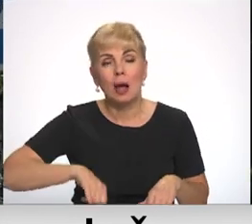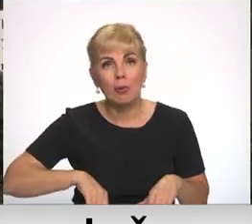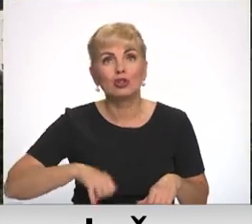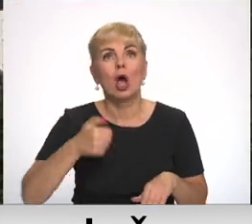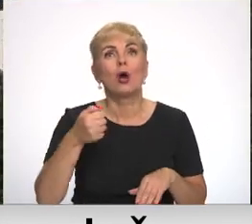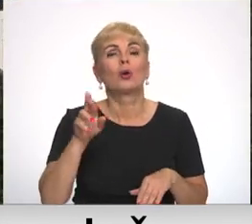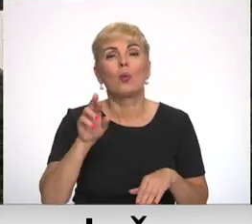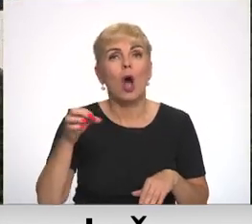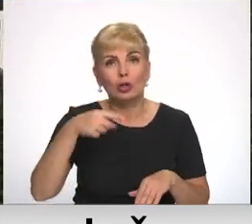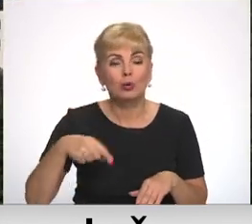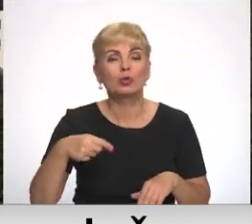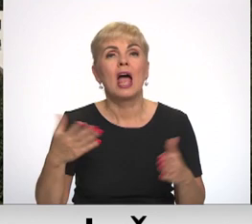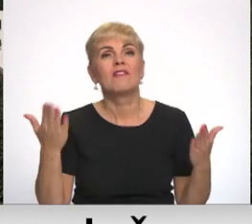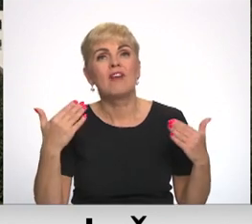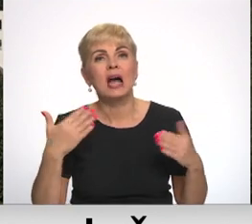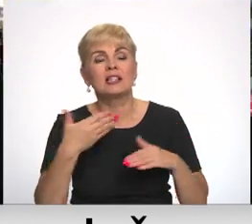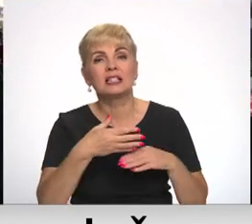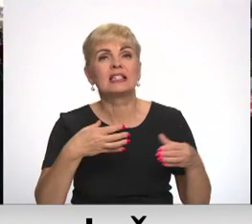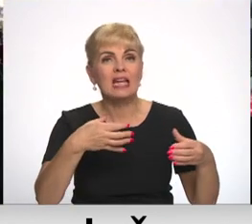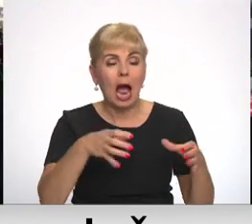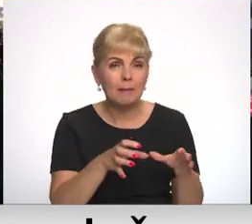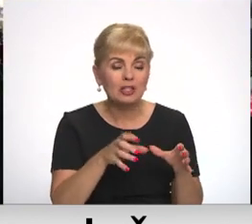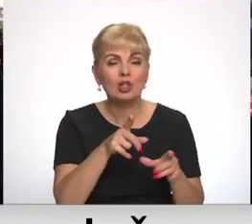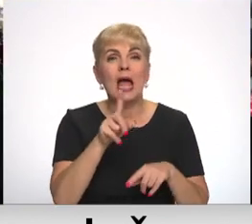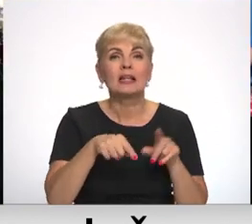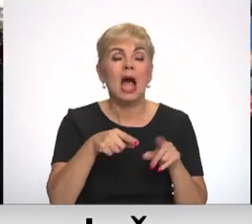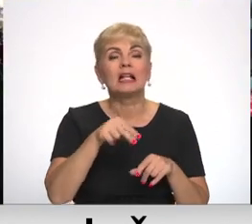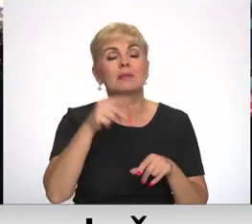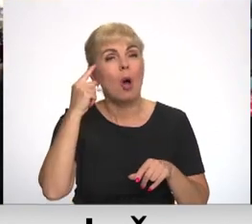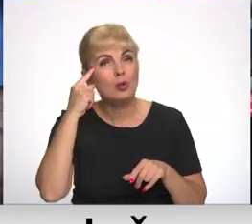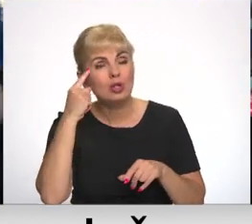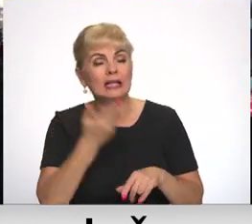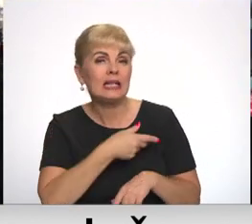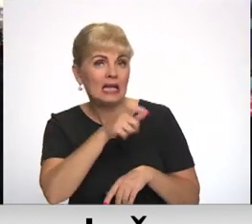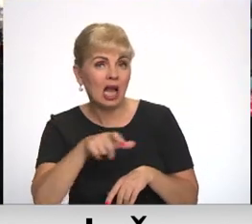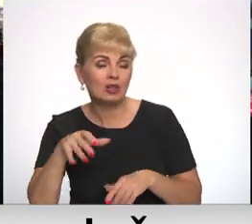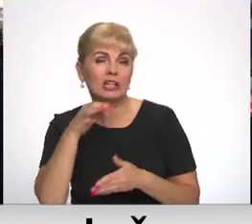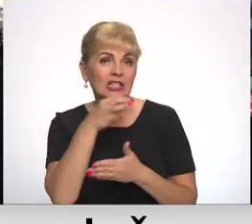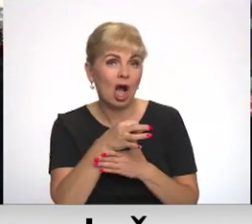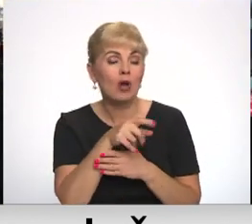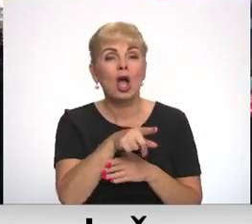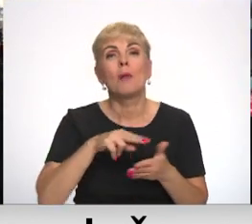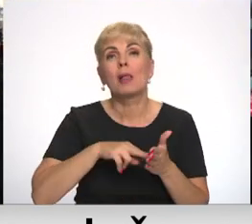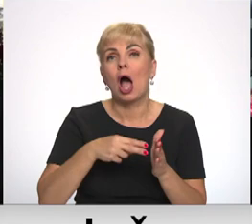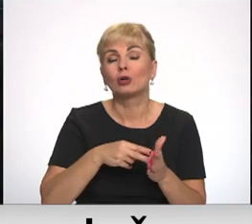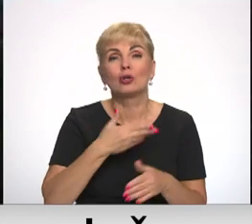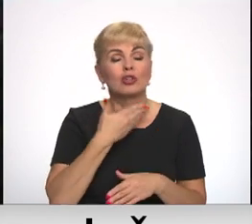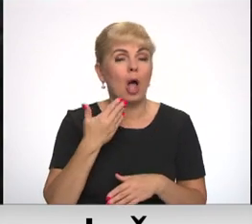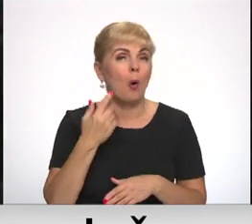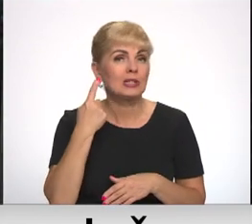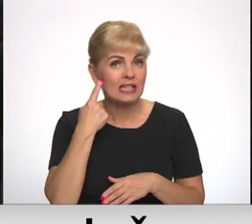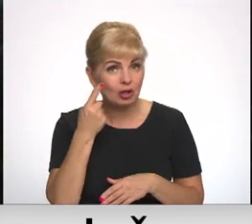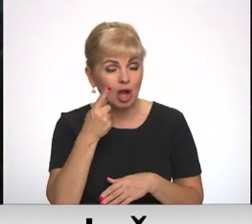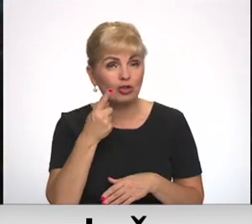Grotūzi un Vasarnīcu ciemu Saltupi. Daļu uzrunāto smilteniešu un ciemu iedzīvotāji gan saka, ka par šādu ieceru vēl nav dzirdējuši un